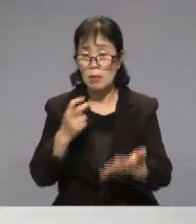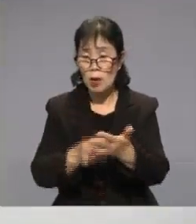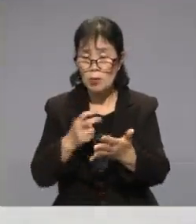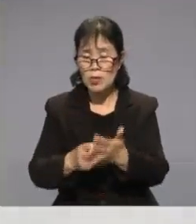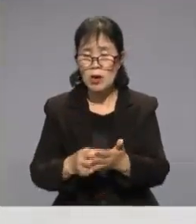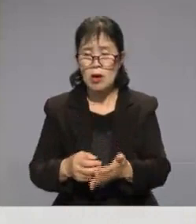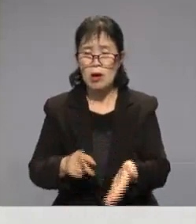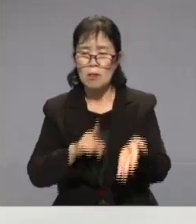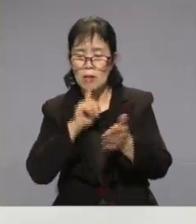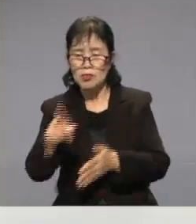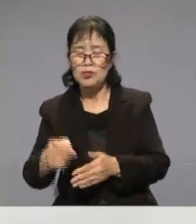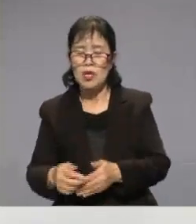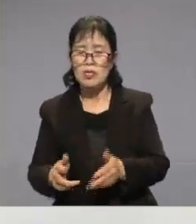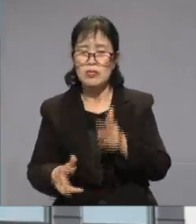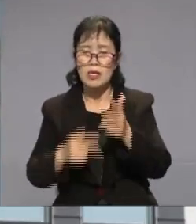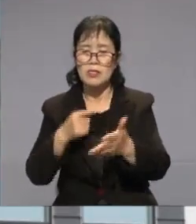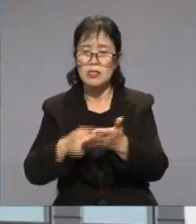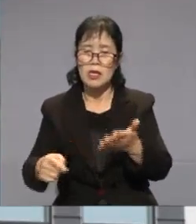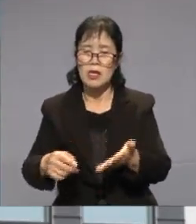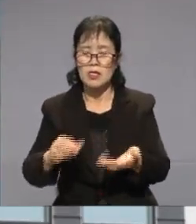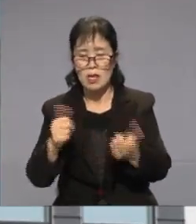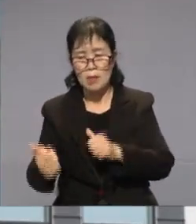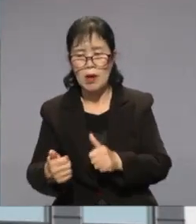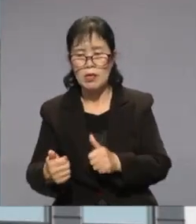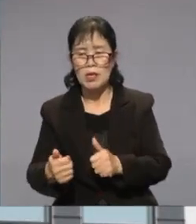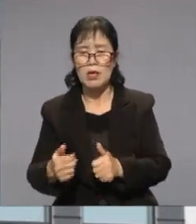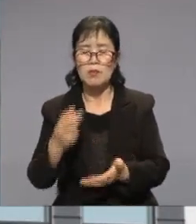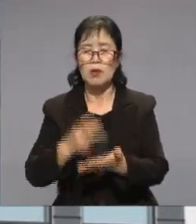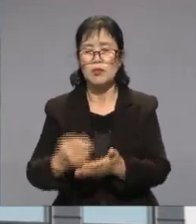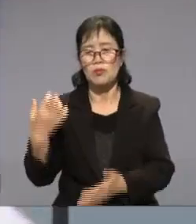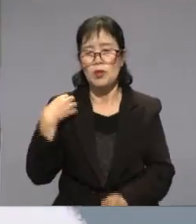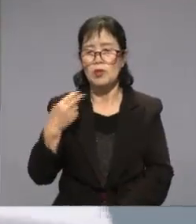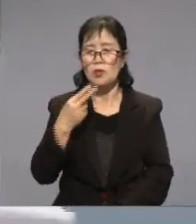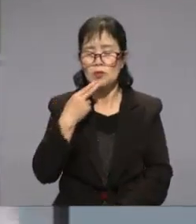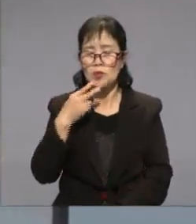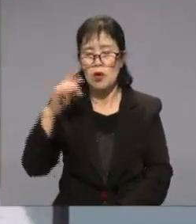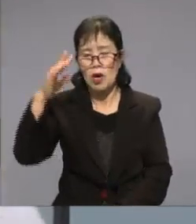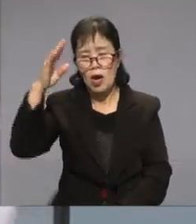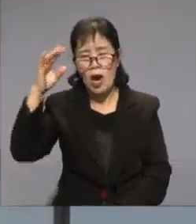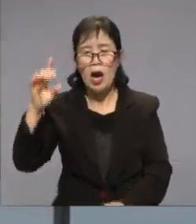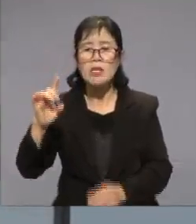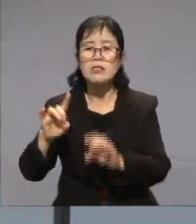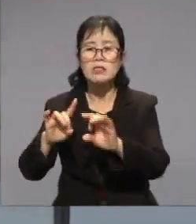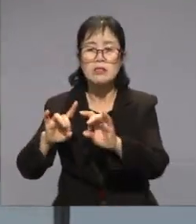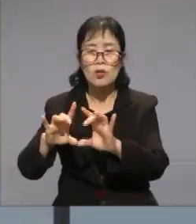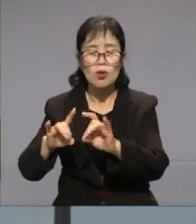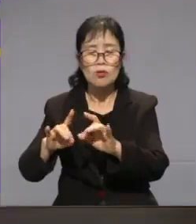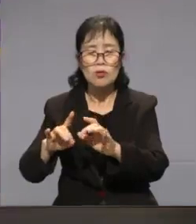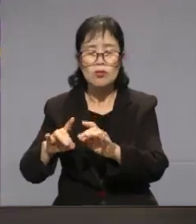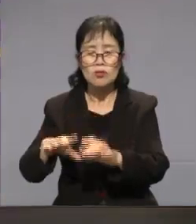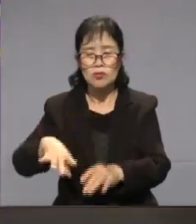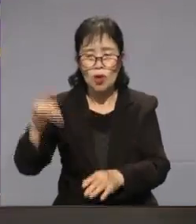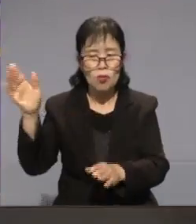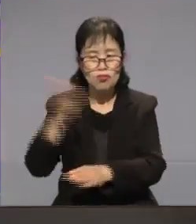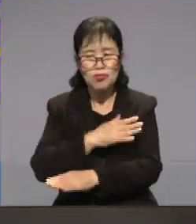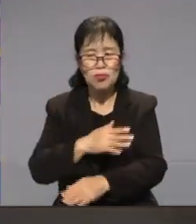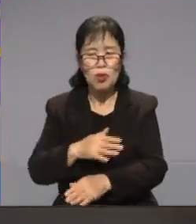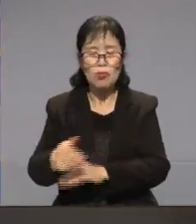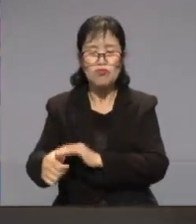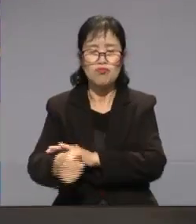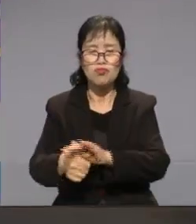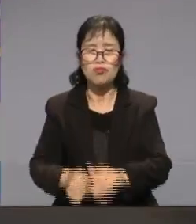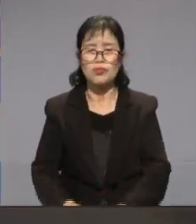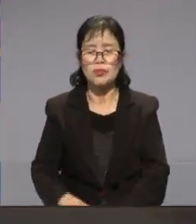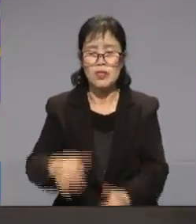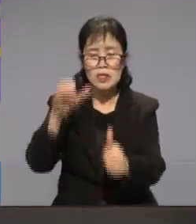발주자는 산재 사망에 법적 책임이 없 은 발생부터 발를 강조해왔습니다 하 업체들만